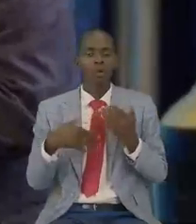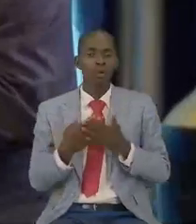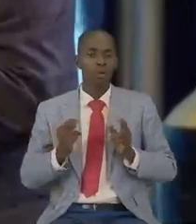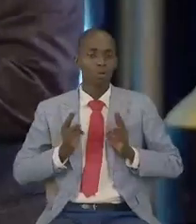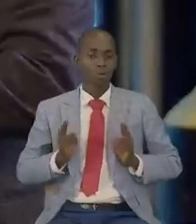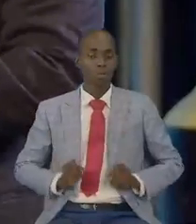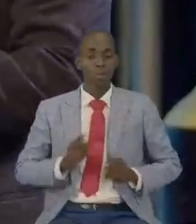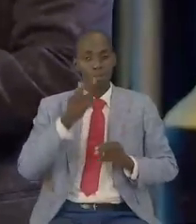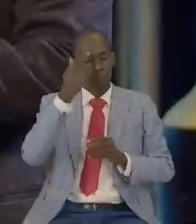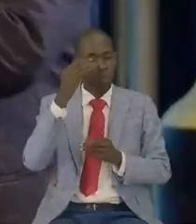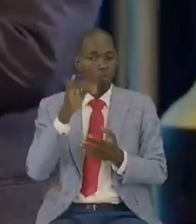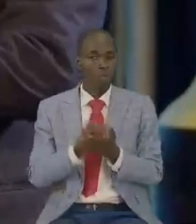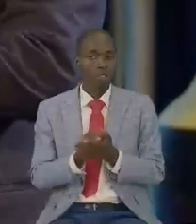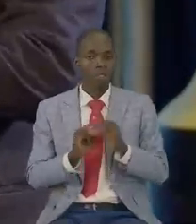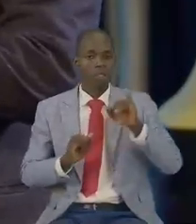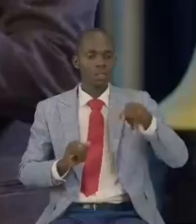Jean,